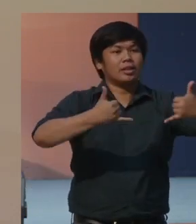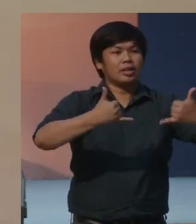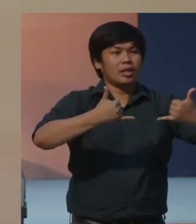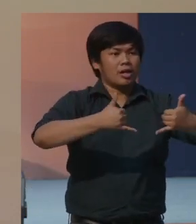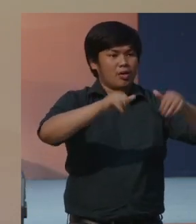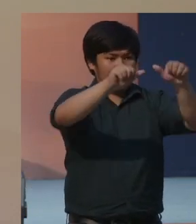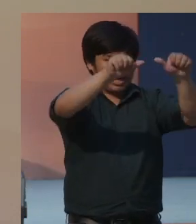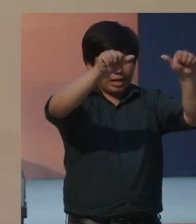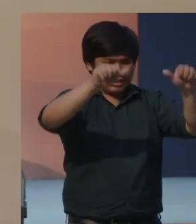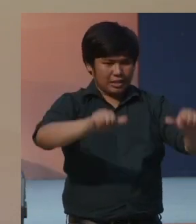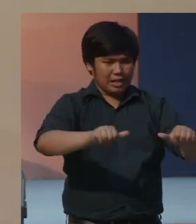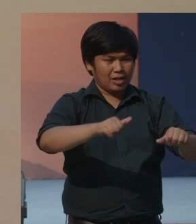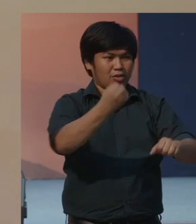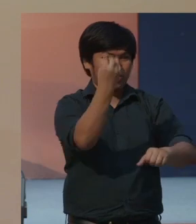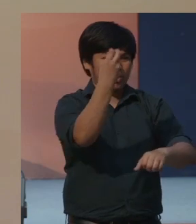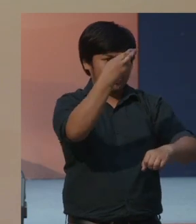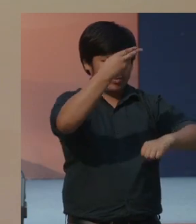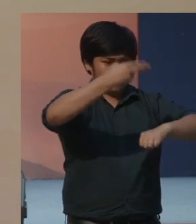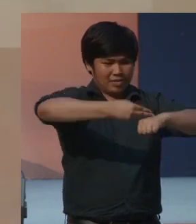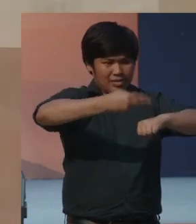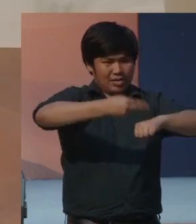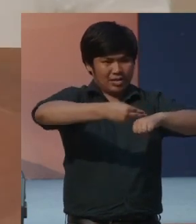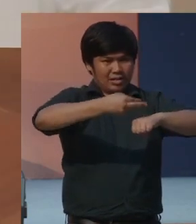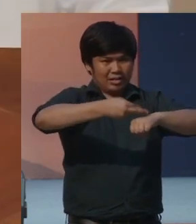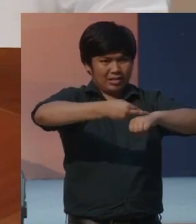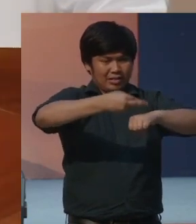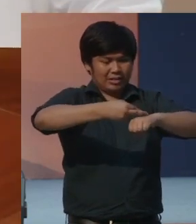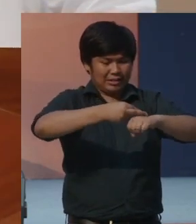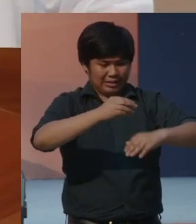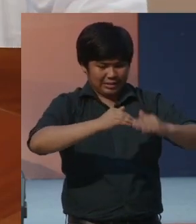Joshua 4 na nagpatayo ng mga bato.